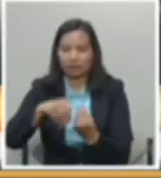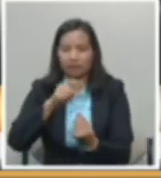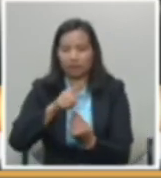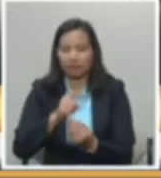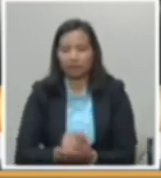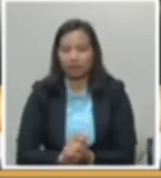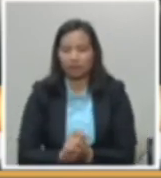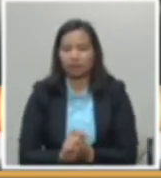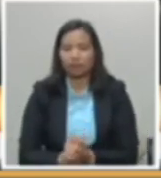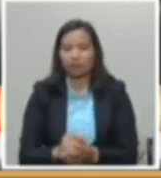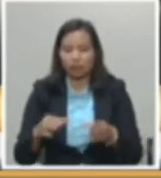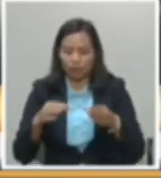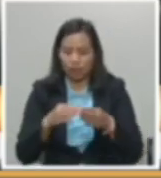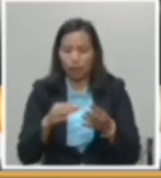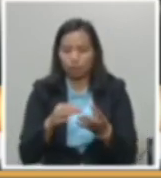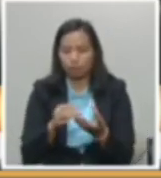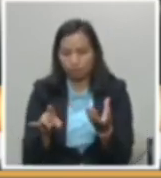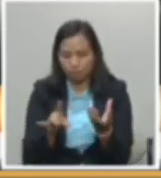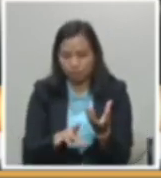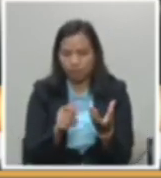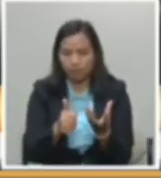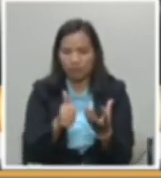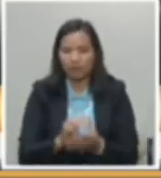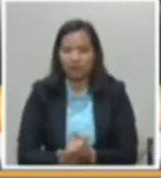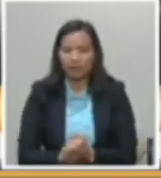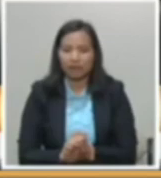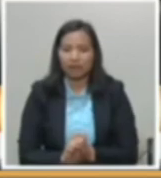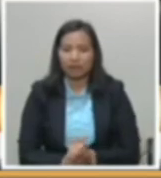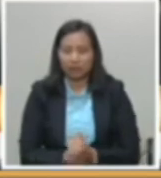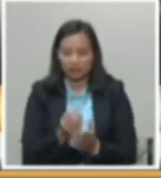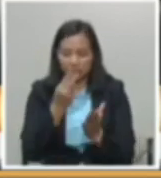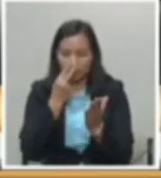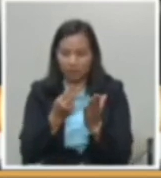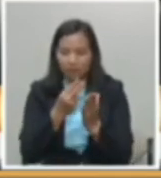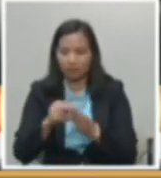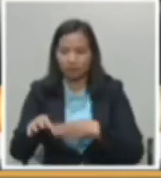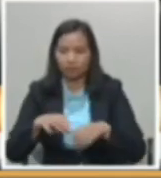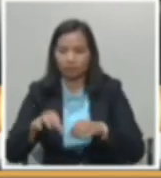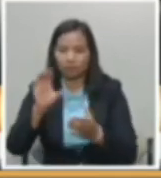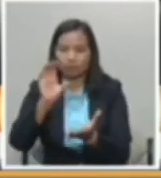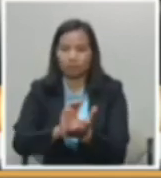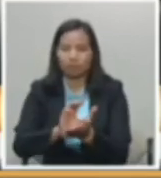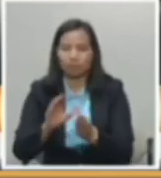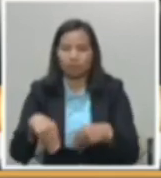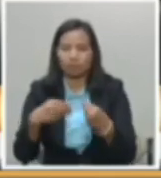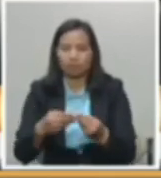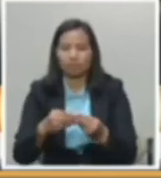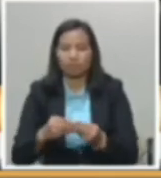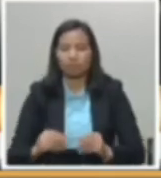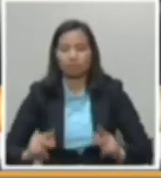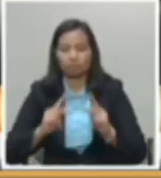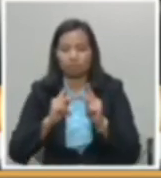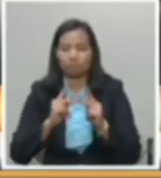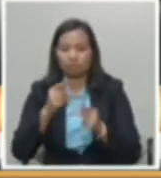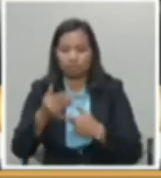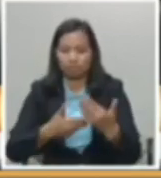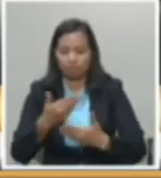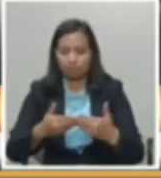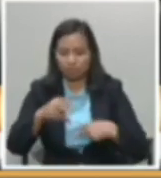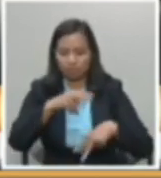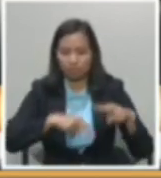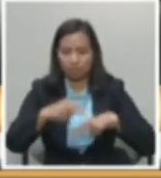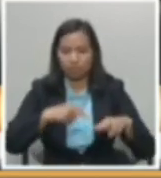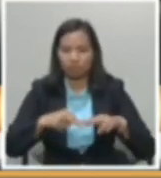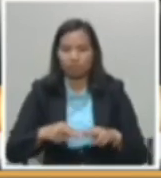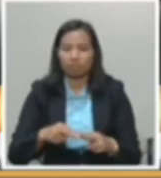ที่มีศักยภาพแต่ปรากฏว่าเมื่อมาดูการจัดสรรงบประมาณให้กับหน่วยรับงบประมาณที่ดูแลภารกิจอย่าง